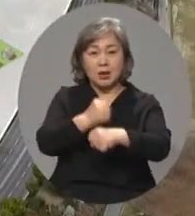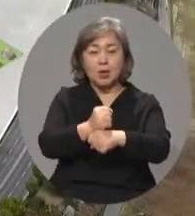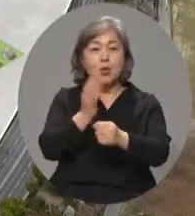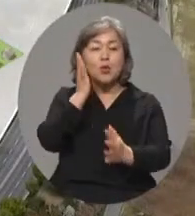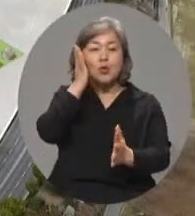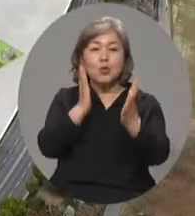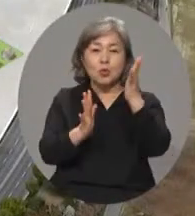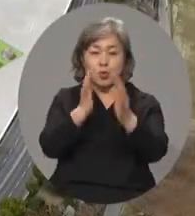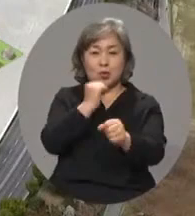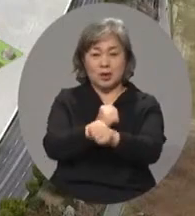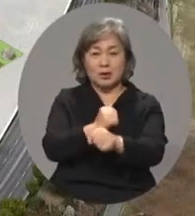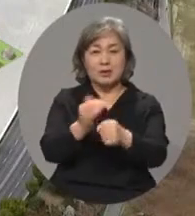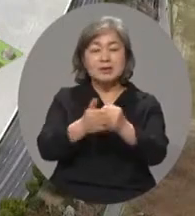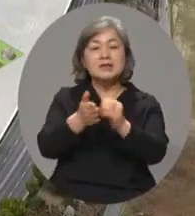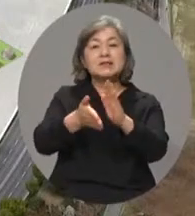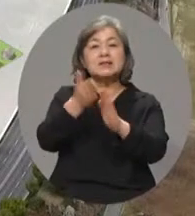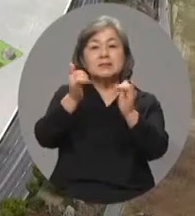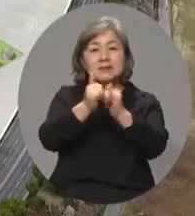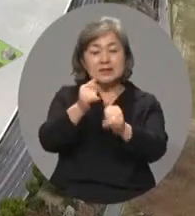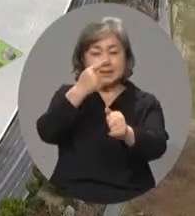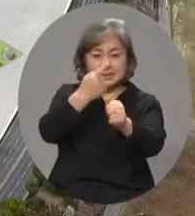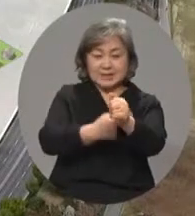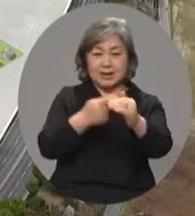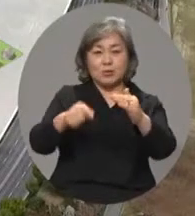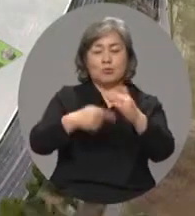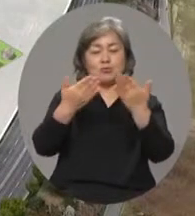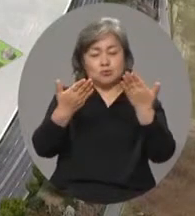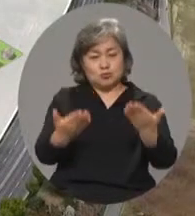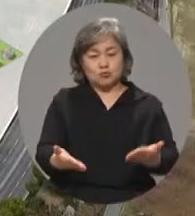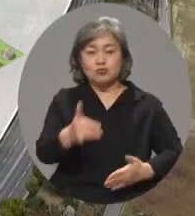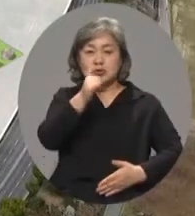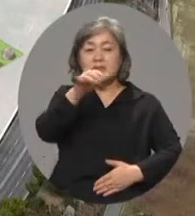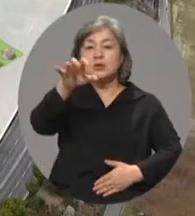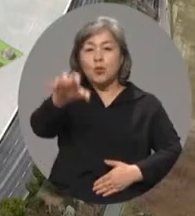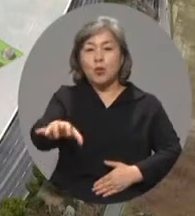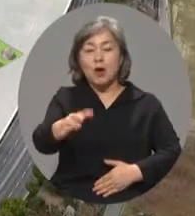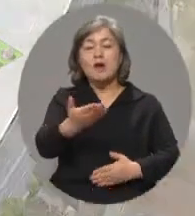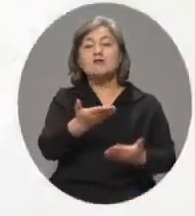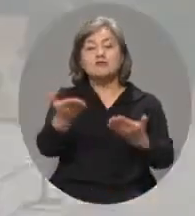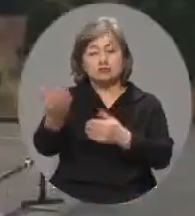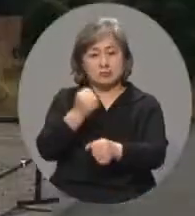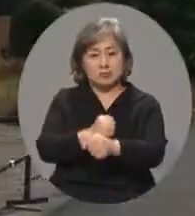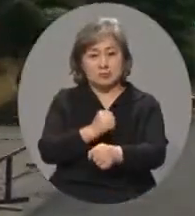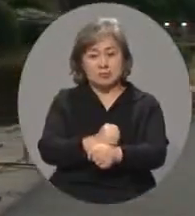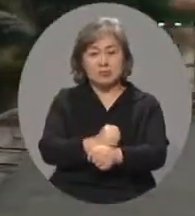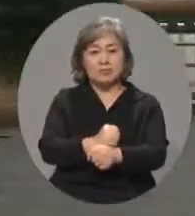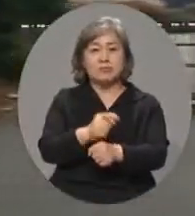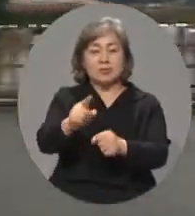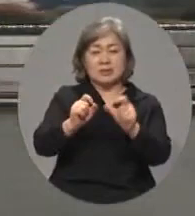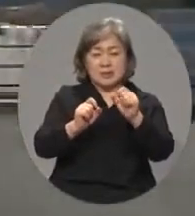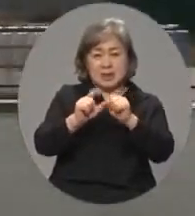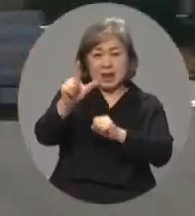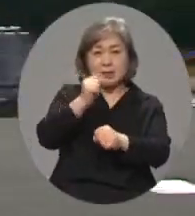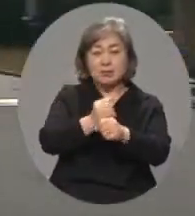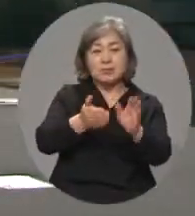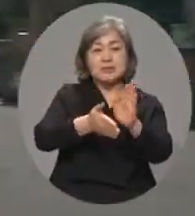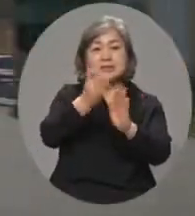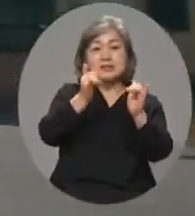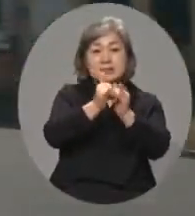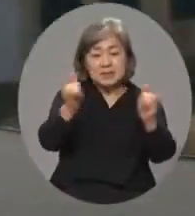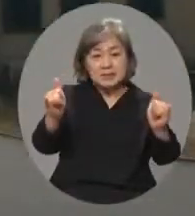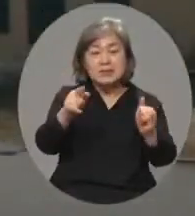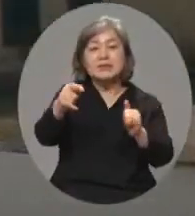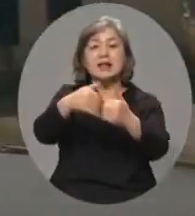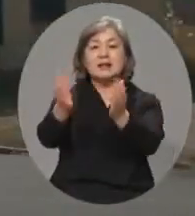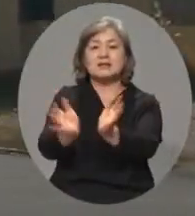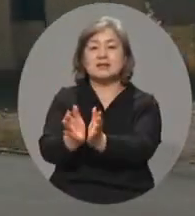비율을 높게 유지 시민들이 자연 속에서 쉴수있는 공간을 제공하지 않은 겁니다 주로 시민단체에서 요구안 태안